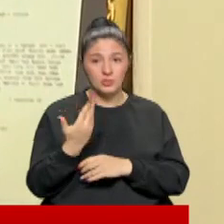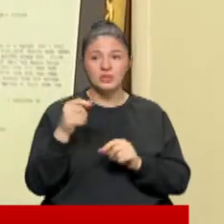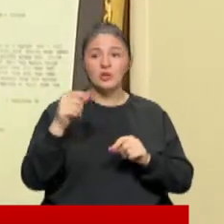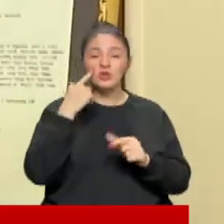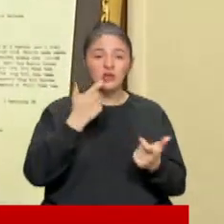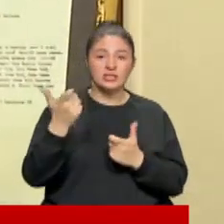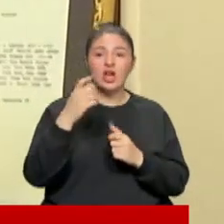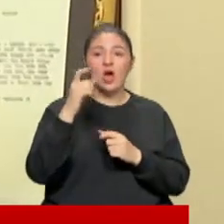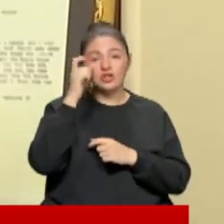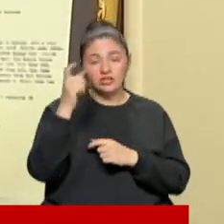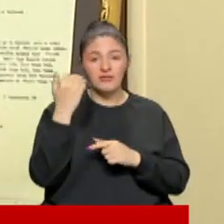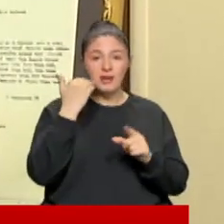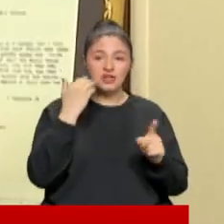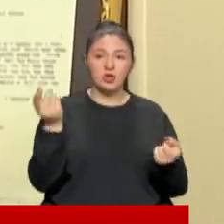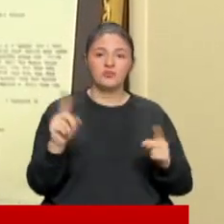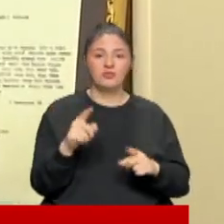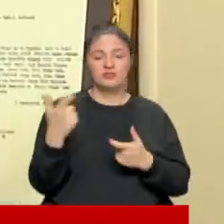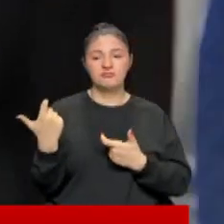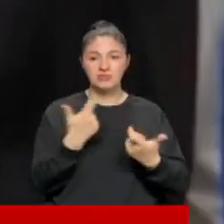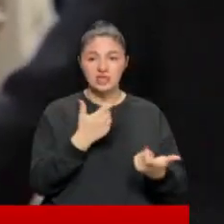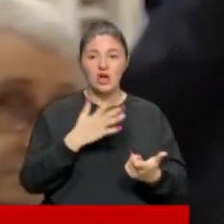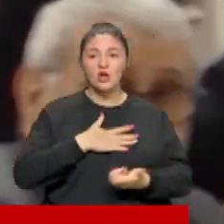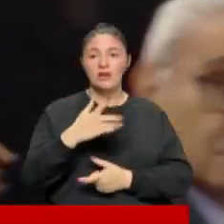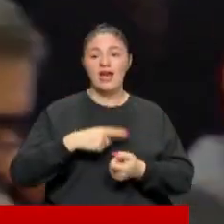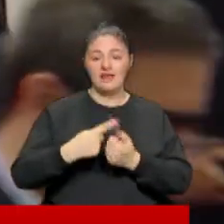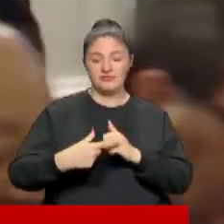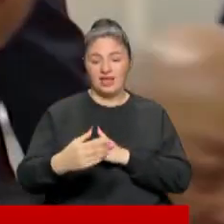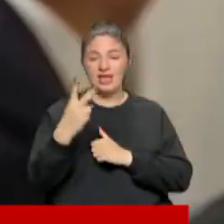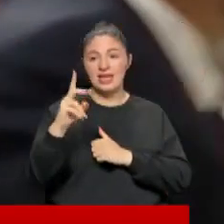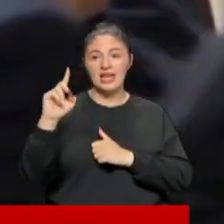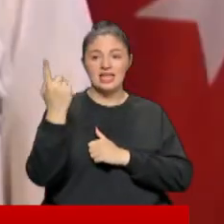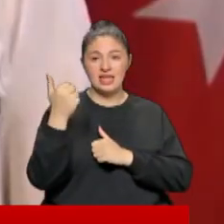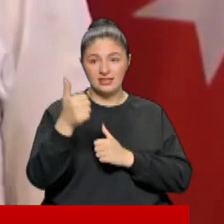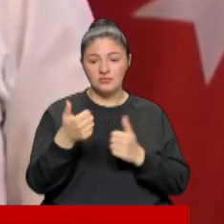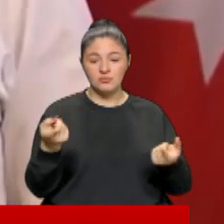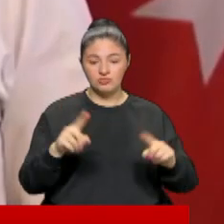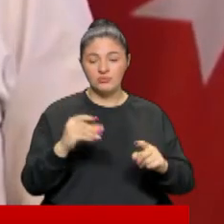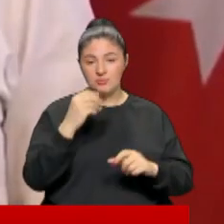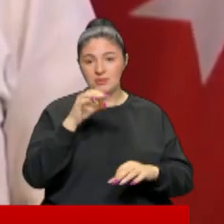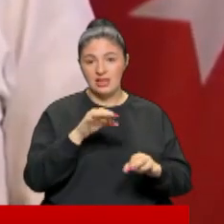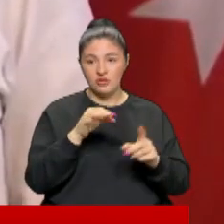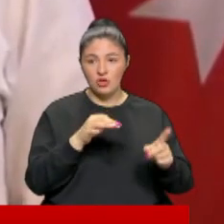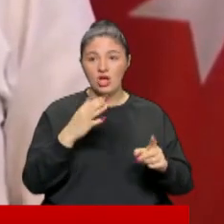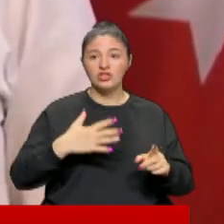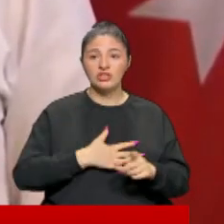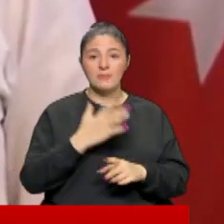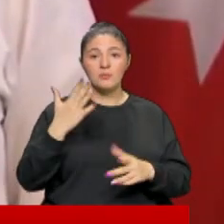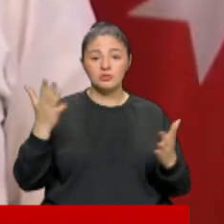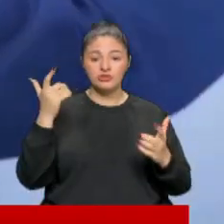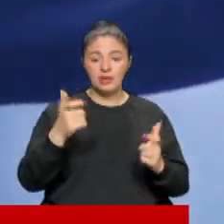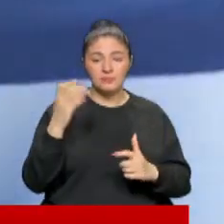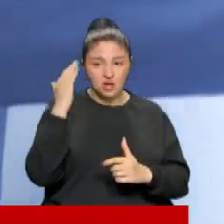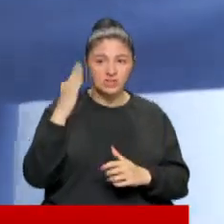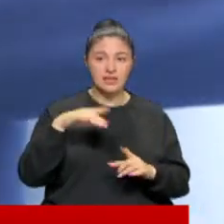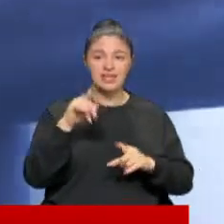şimdi gözler Özgür Öz ve Meral Akşener buluşmasına çevrildi Önümüzdeki hafta iki liderin bir araya gelmesi bekleniyor CHP büyükşehirler başta olmak üzere